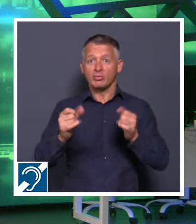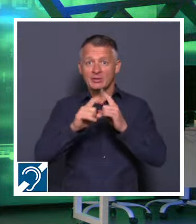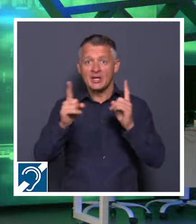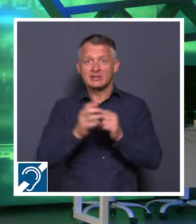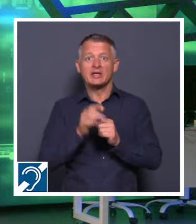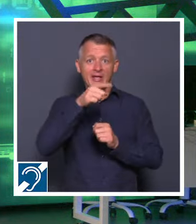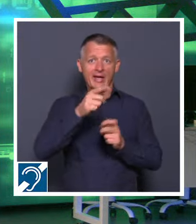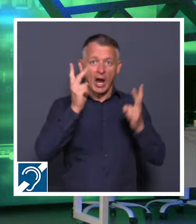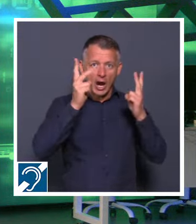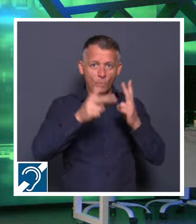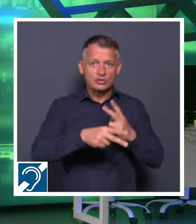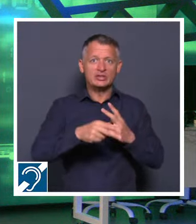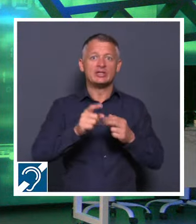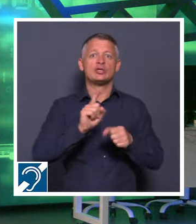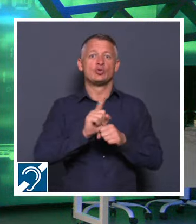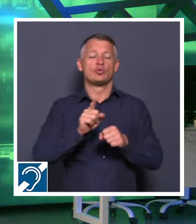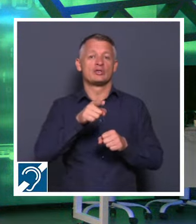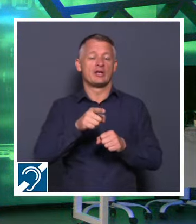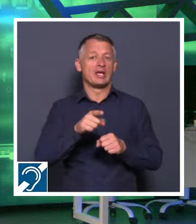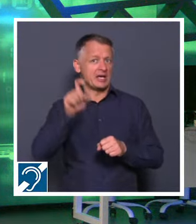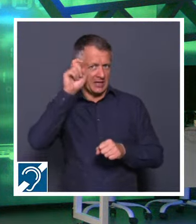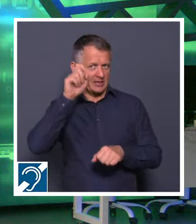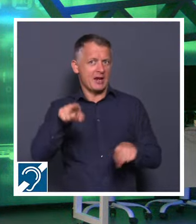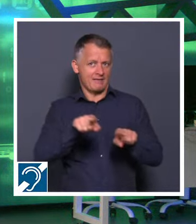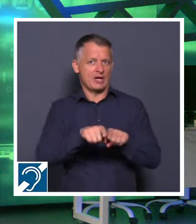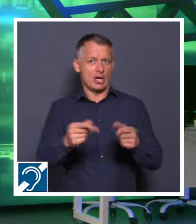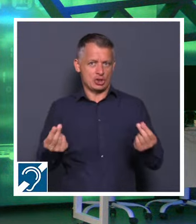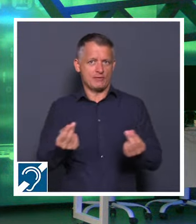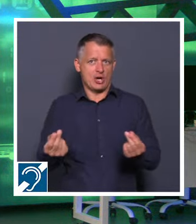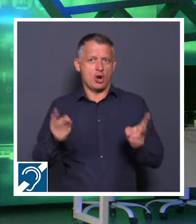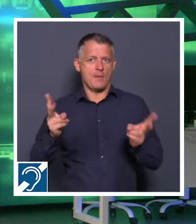înțeles acest lucru? Sunt de aceeași părere că e ceva normal?